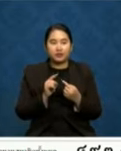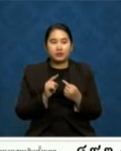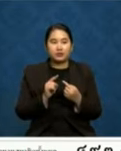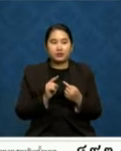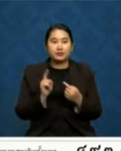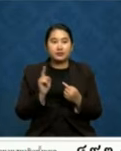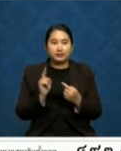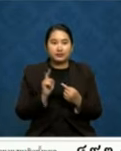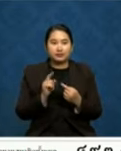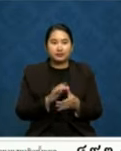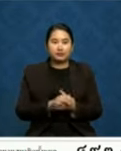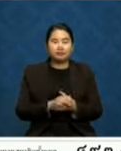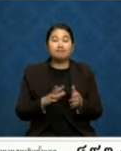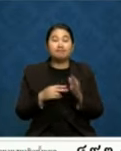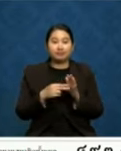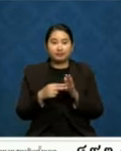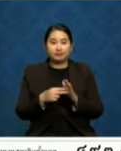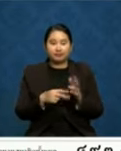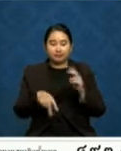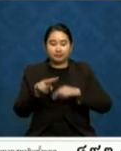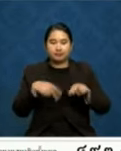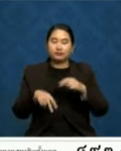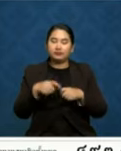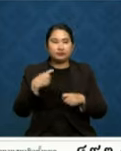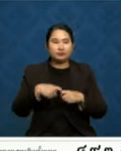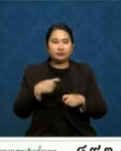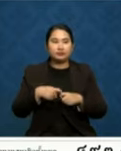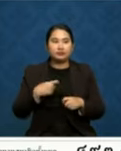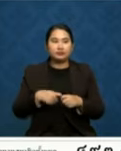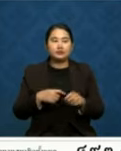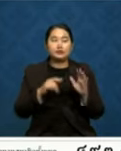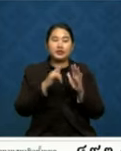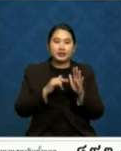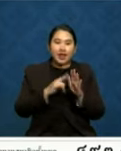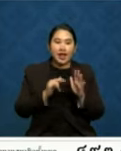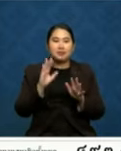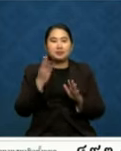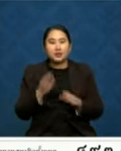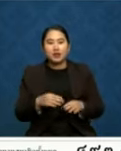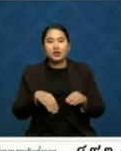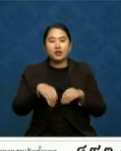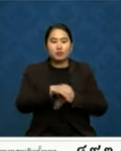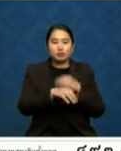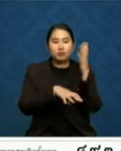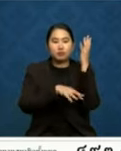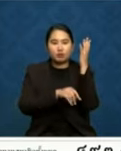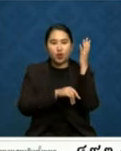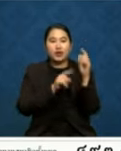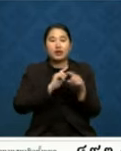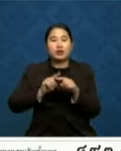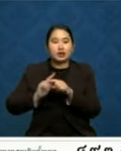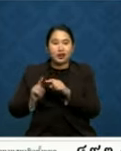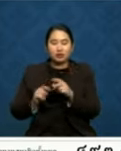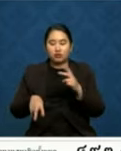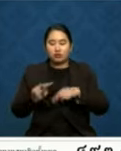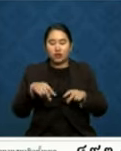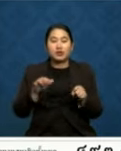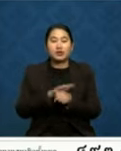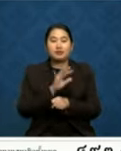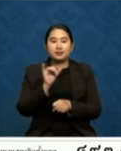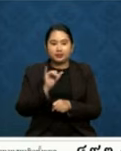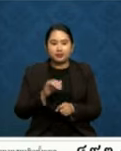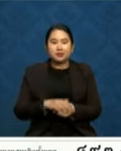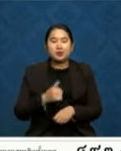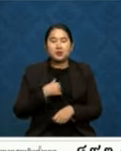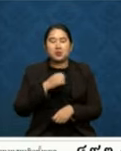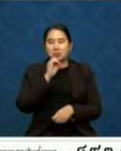เองเนี่ยยังไม่สามารถที่จะควบคุมได้ปุ๋ยเอ่ยยาเอ่ยเนี่ยให้กับพี่น้องยาสูบได้เนี่ยนะครับท่านครับ